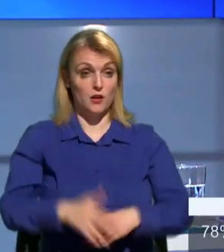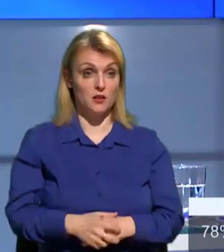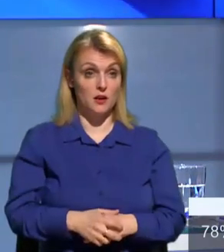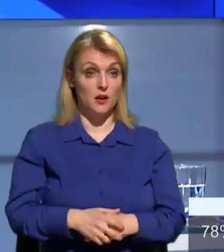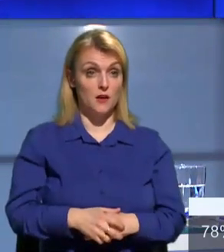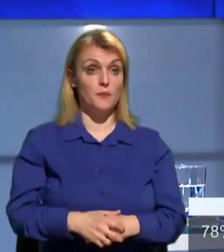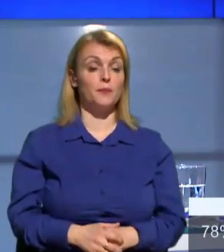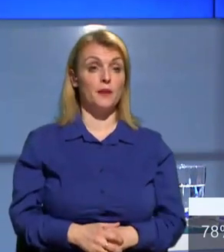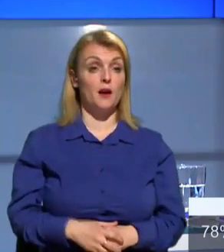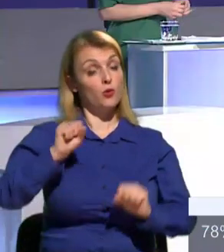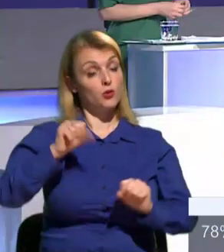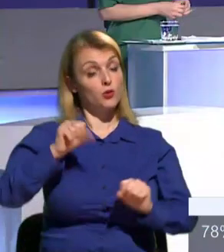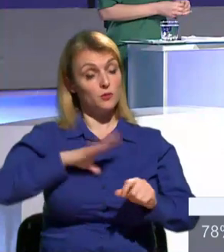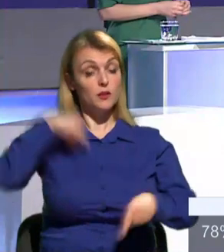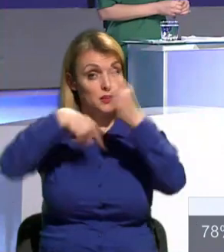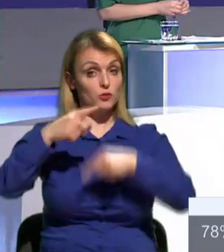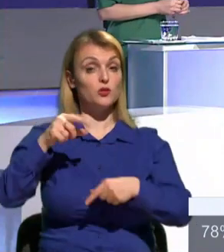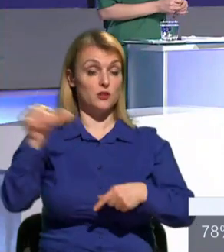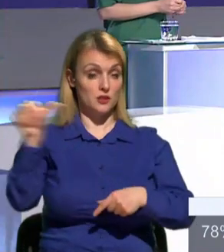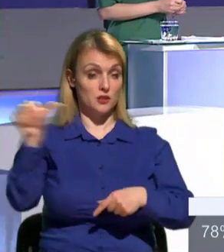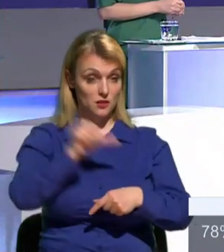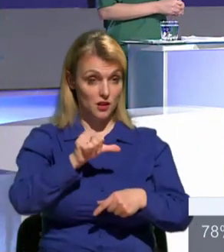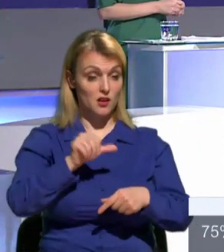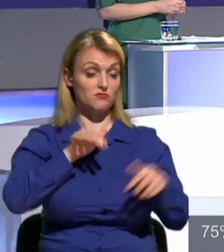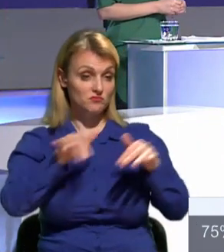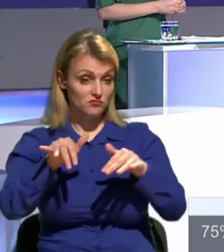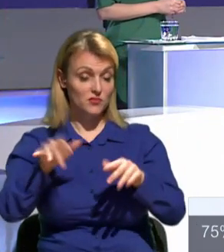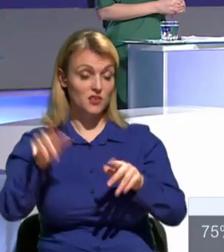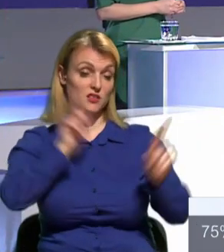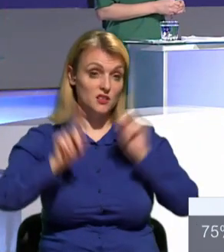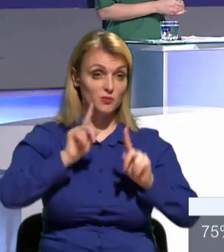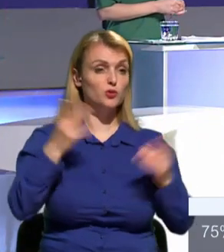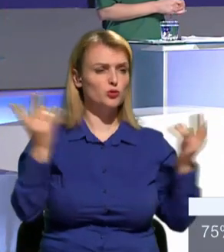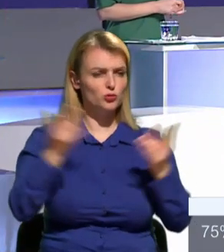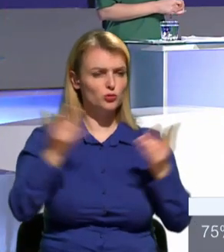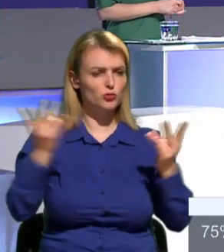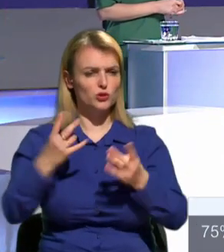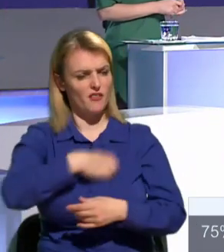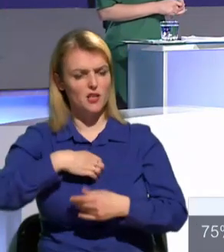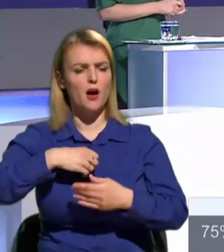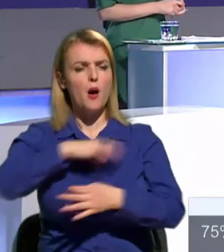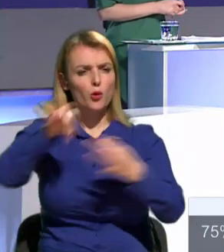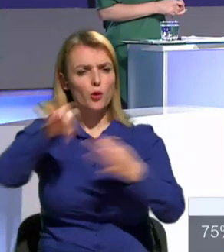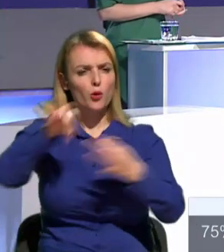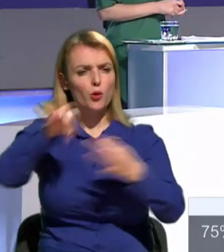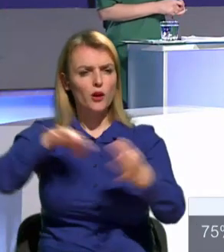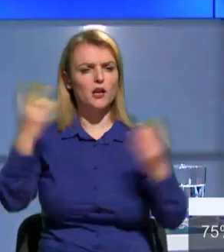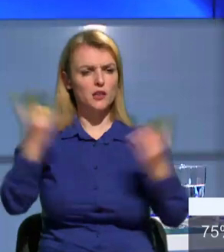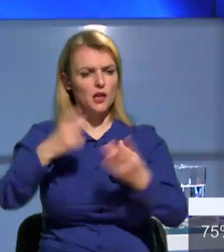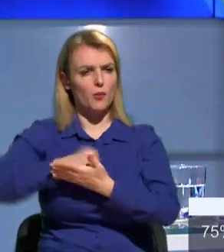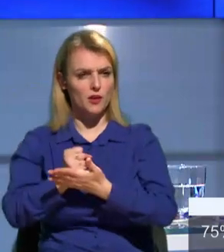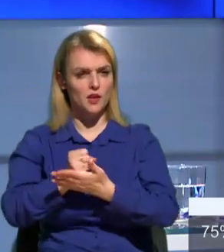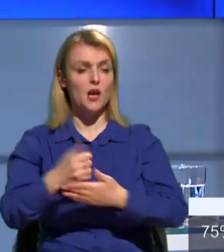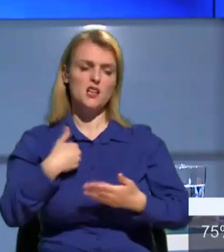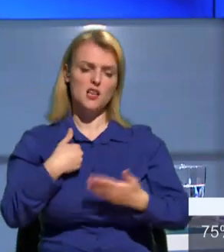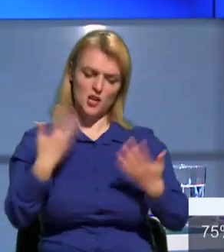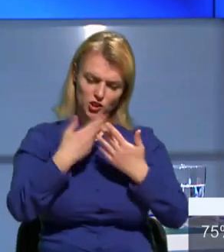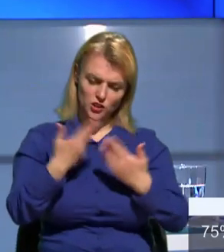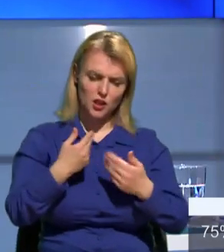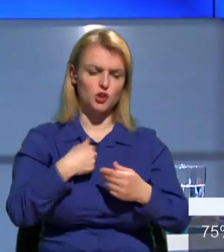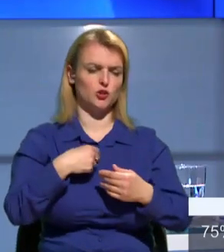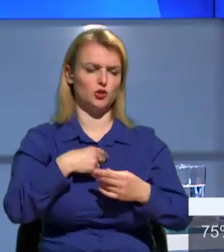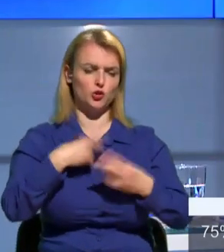parlamentului pentru că sunt niște legi care trebuie aprobate. De aceea eu sunt gata să semnez un decret de dizolvare și consider că alegerile parlamentare anticipate trebuie să